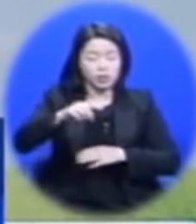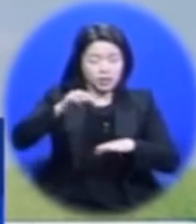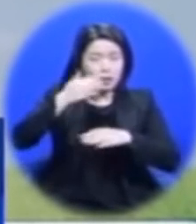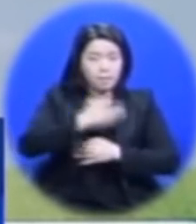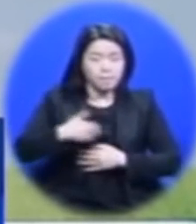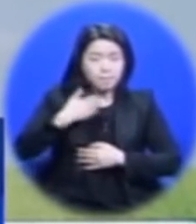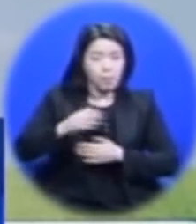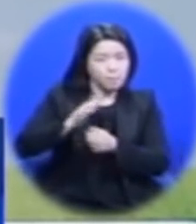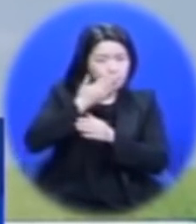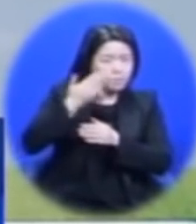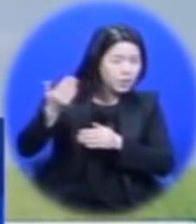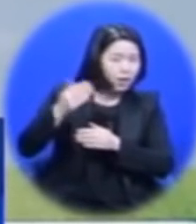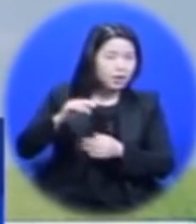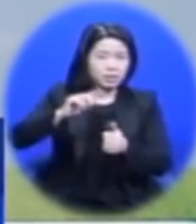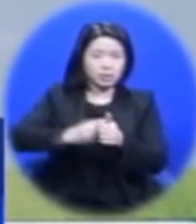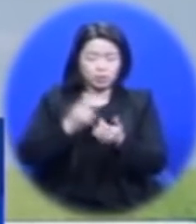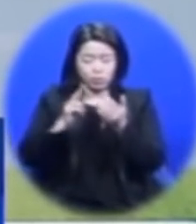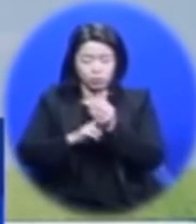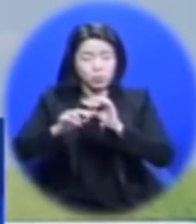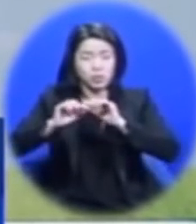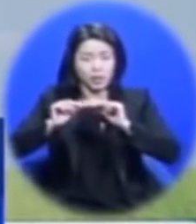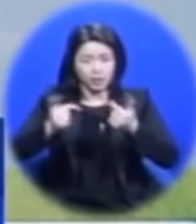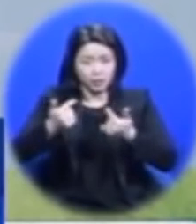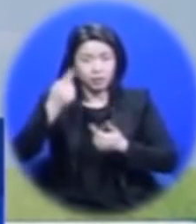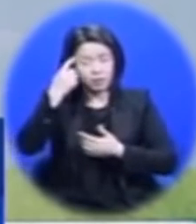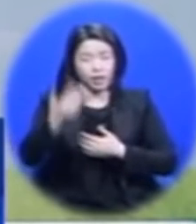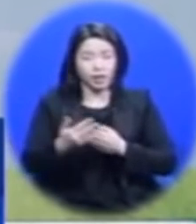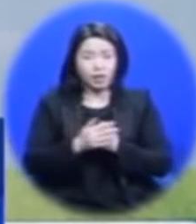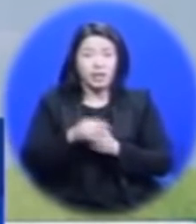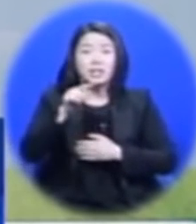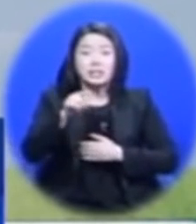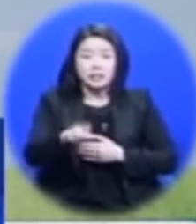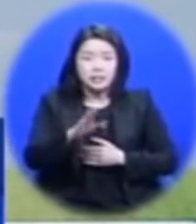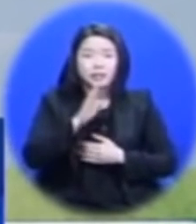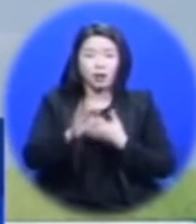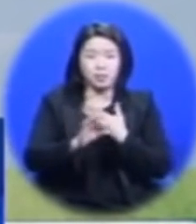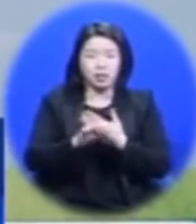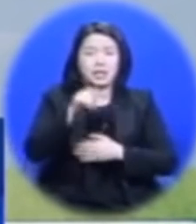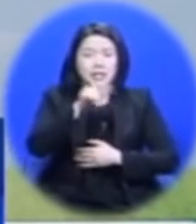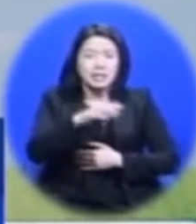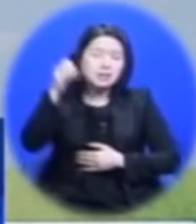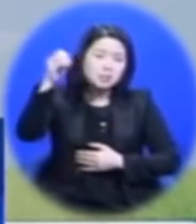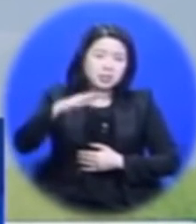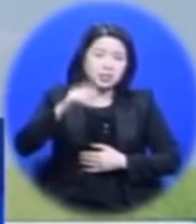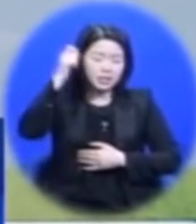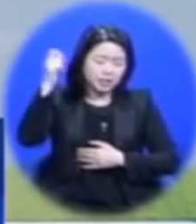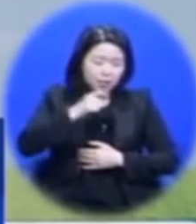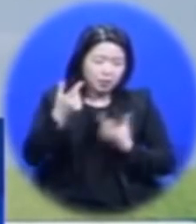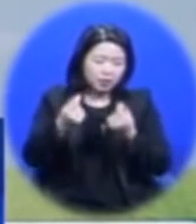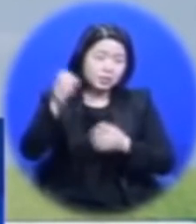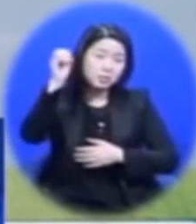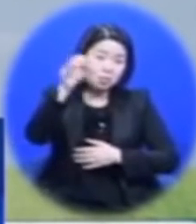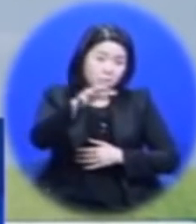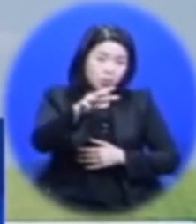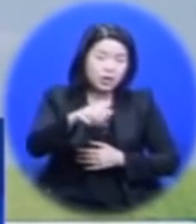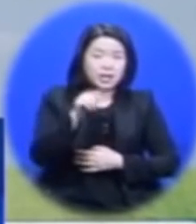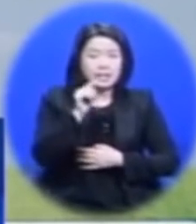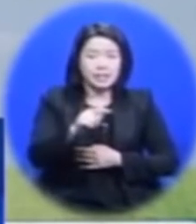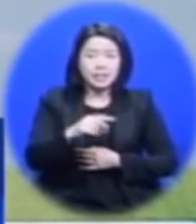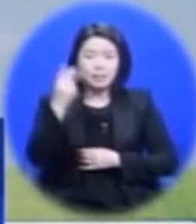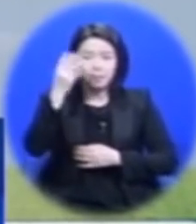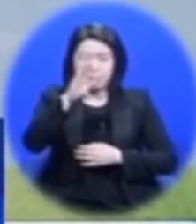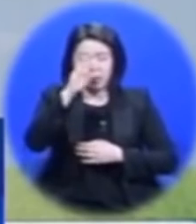피하여 스스로 숨지 아니하는 것이 아니겠느냐. 그리하면 내 빛이 새벽같이 비칠 것이며 내